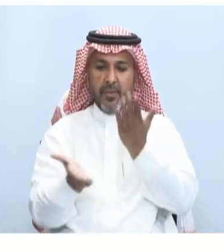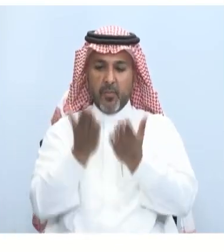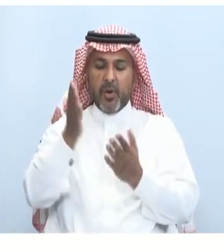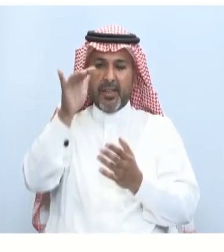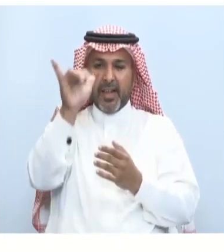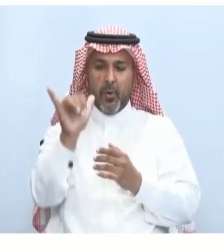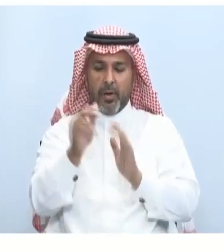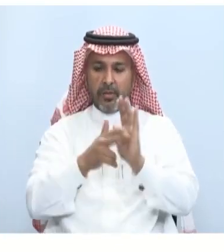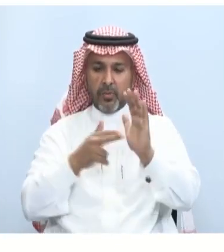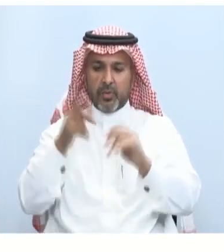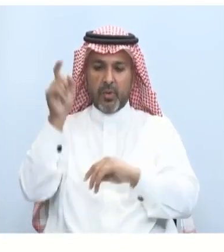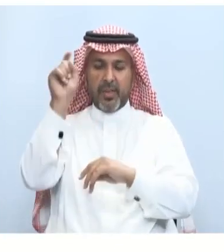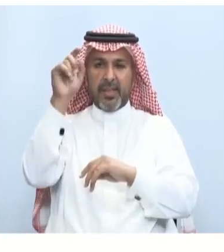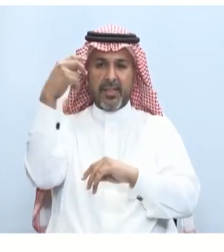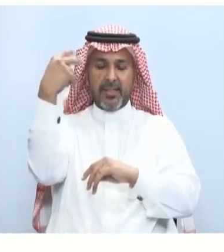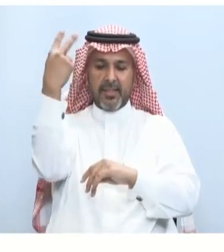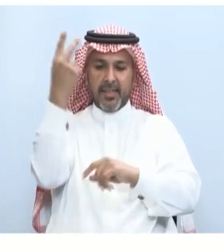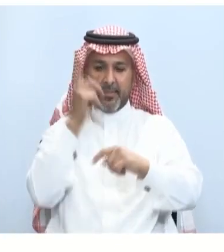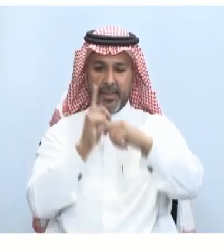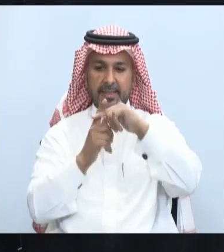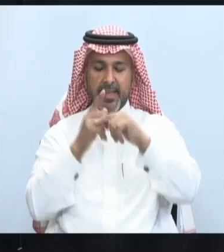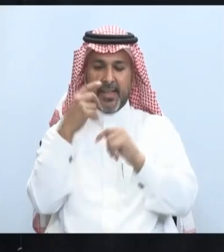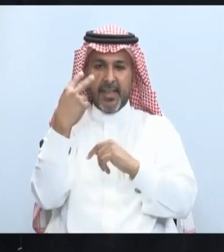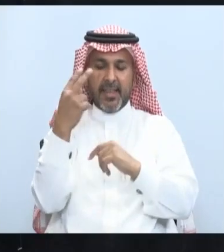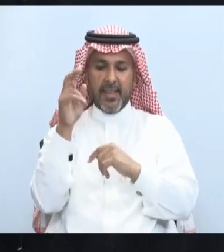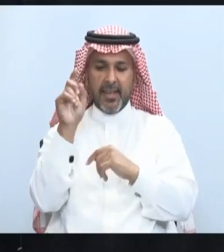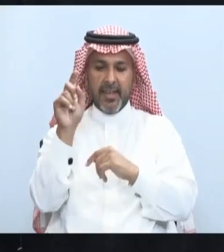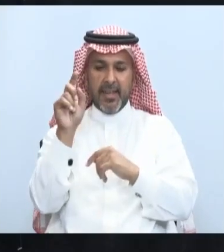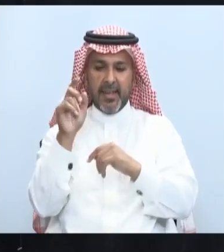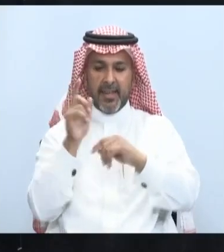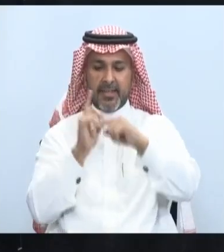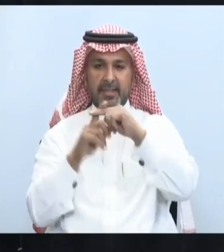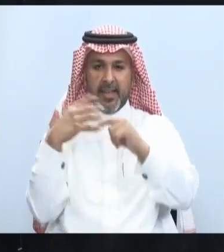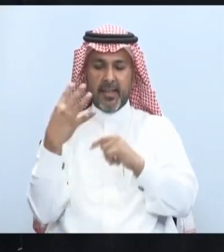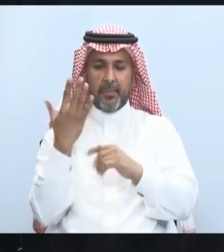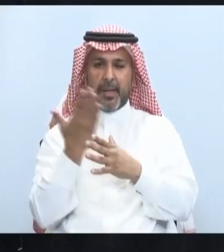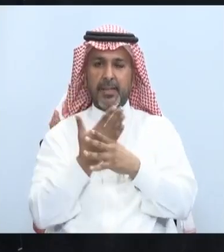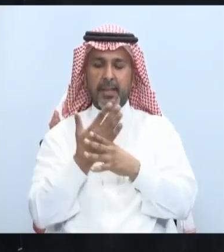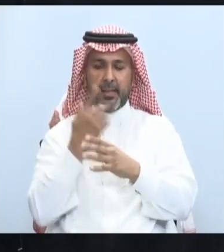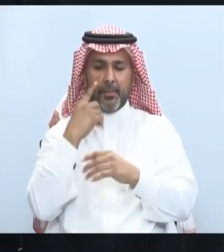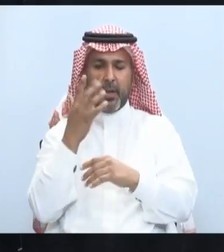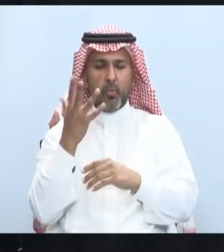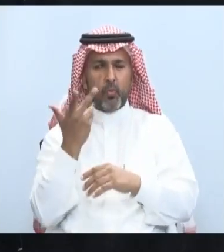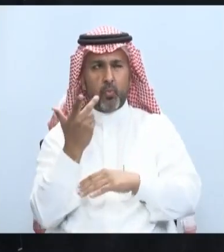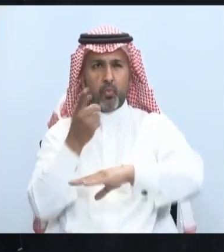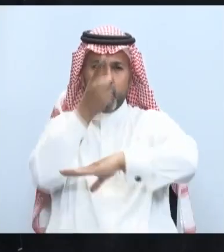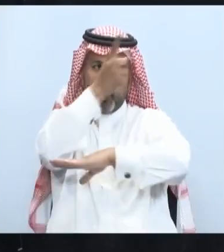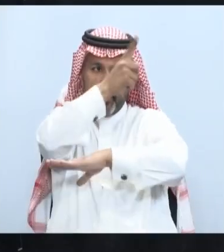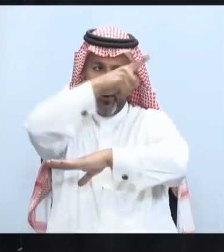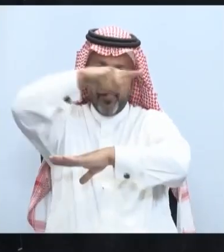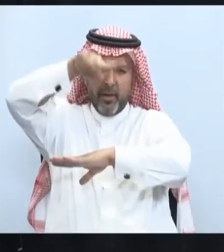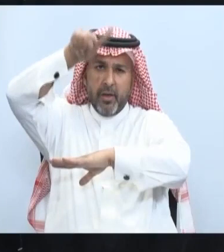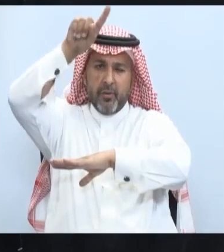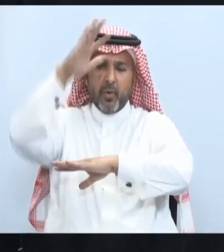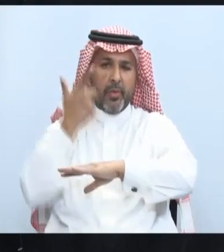لذا الان اذا ما التمثيل البياني لم يقطع محور اكس هذا ماذا يعني ماذا يعني احنا الان لما